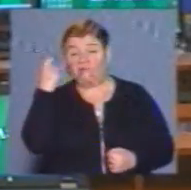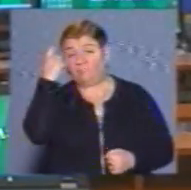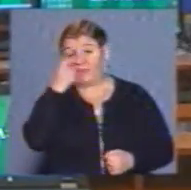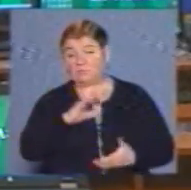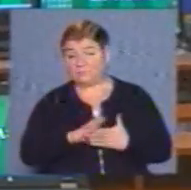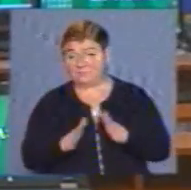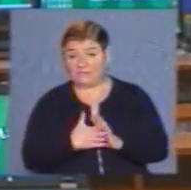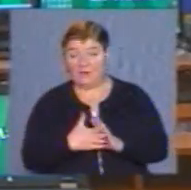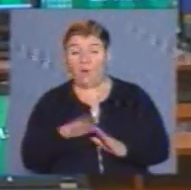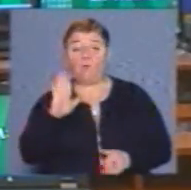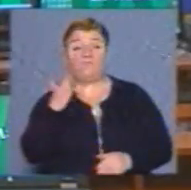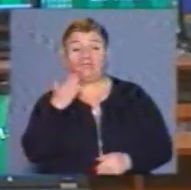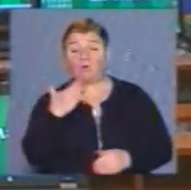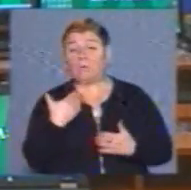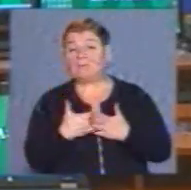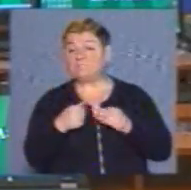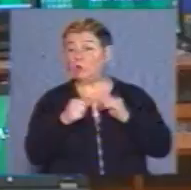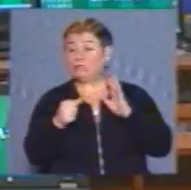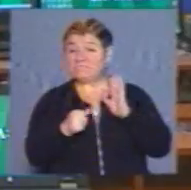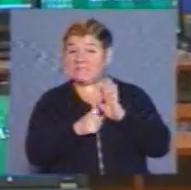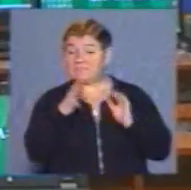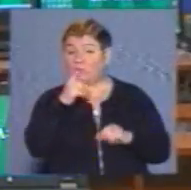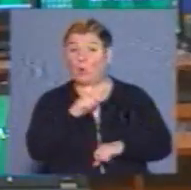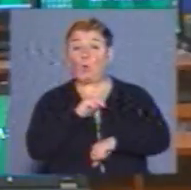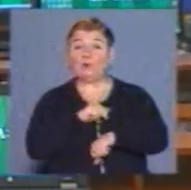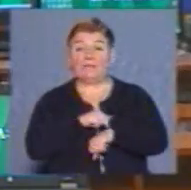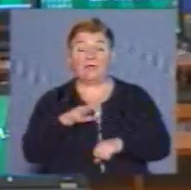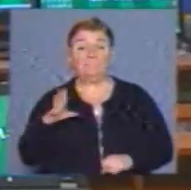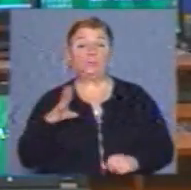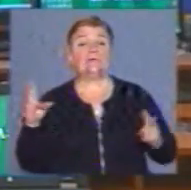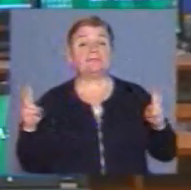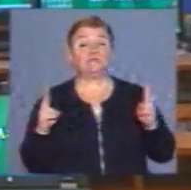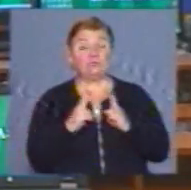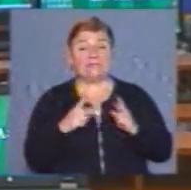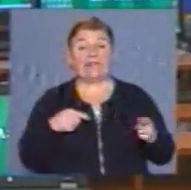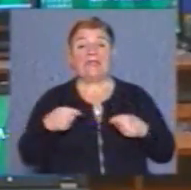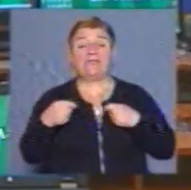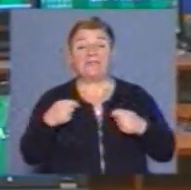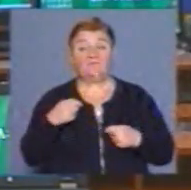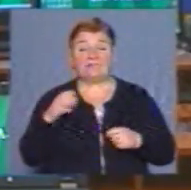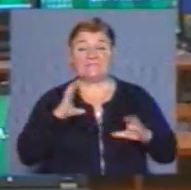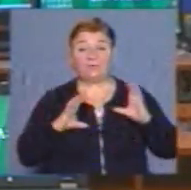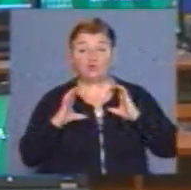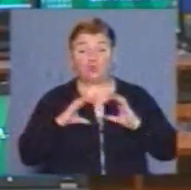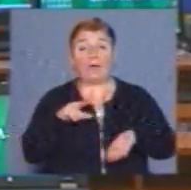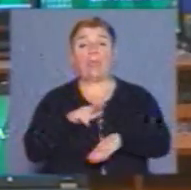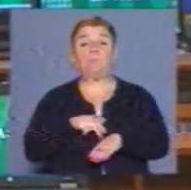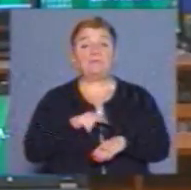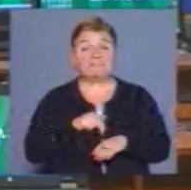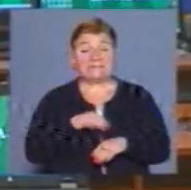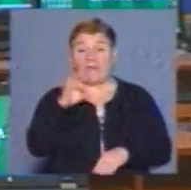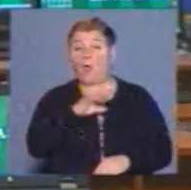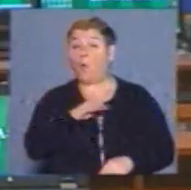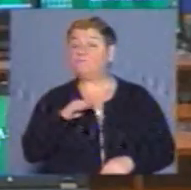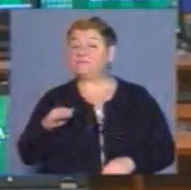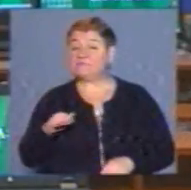стані. У вівторок близько 16 години в ректораті УЖНУ відбулася зустріч керівництва вишу та поліцейських. Офіційне